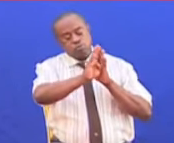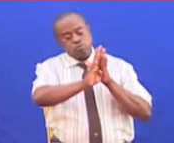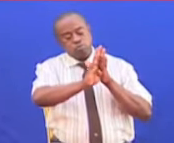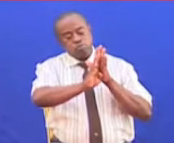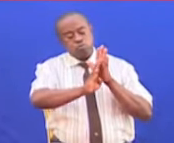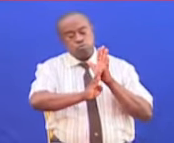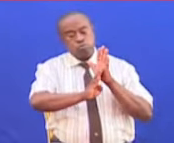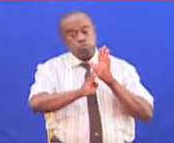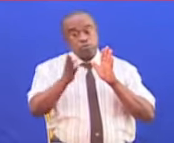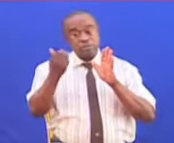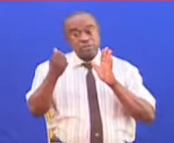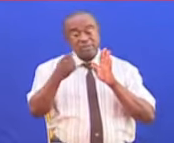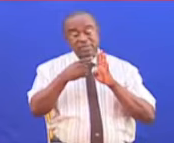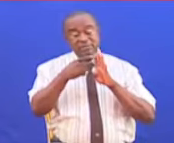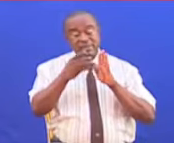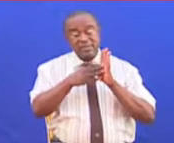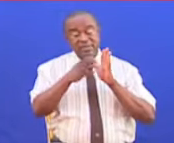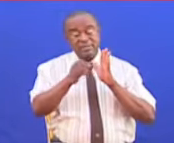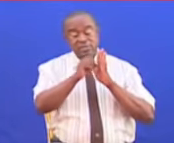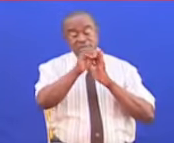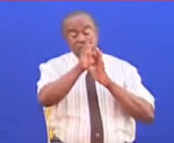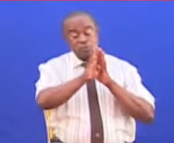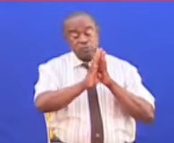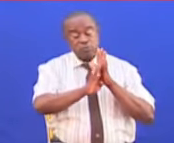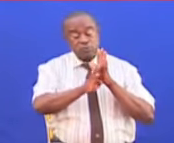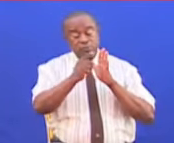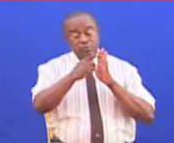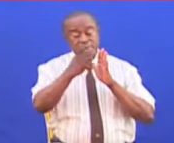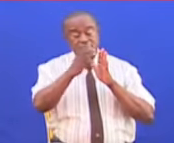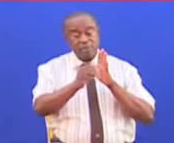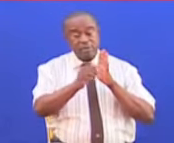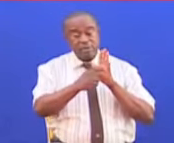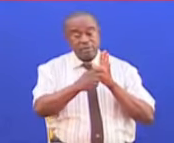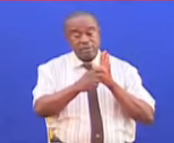ni kuta shilingi 1990 hadi shilingi 140